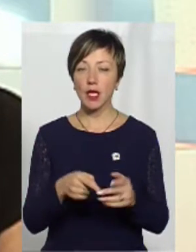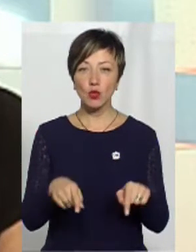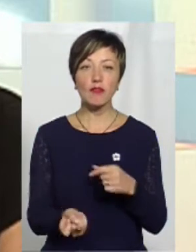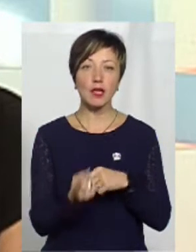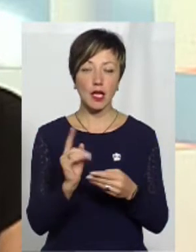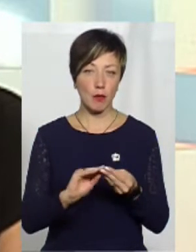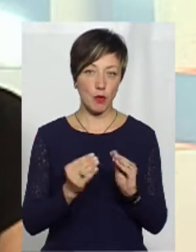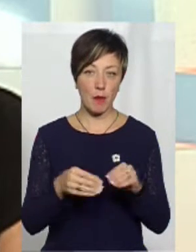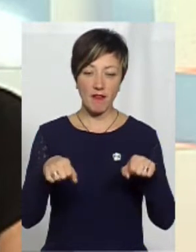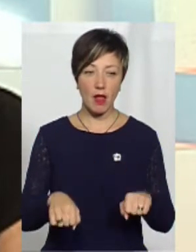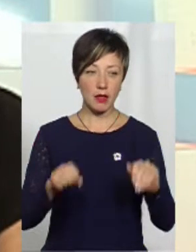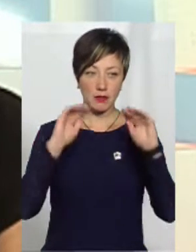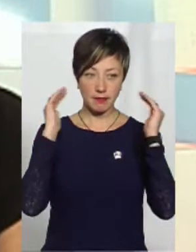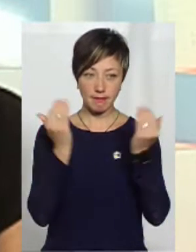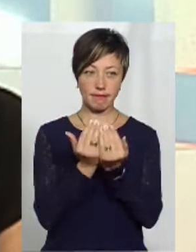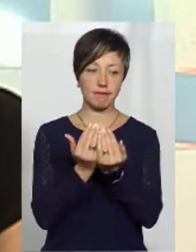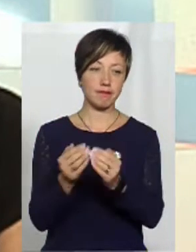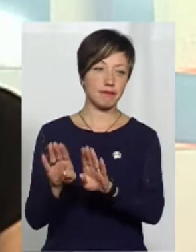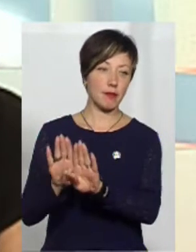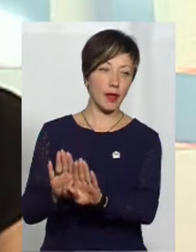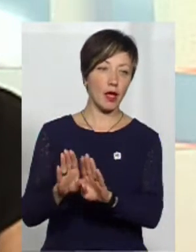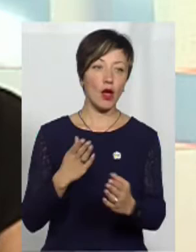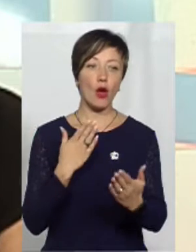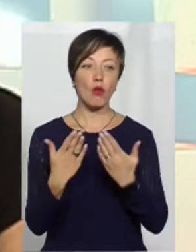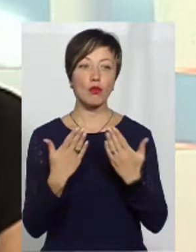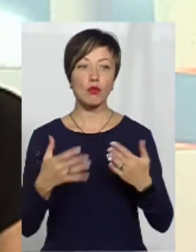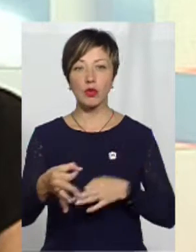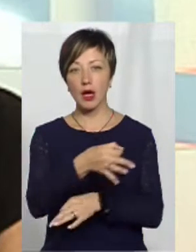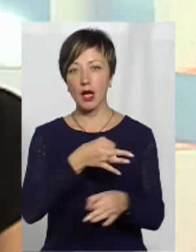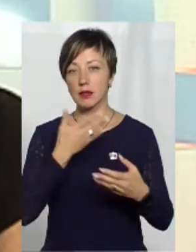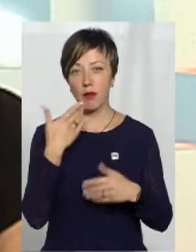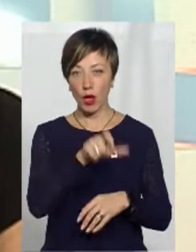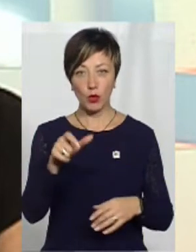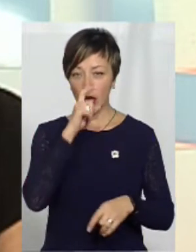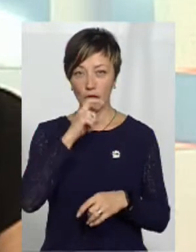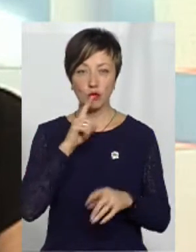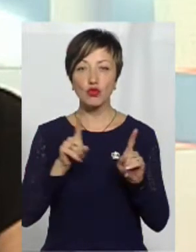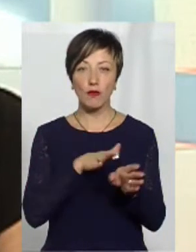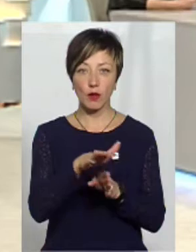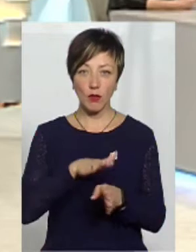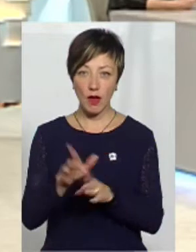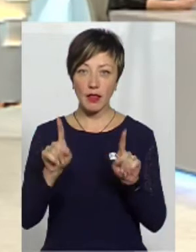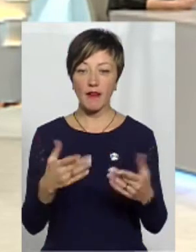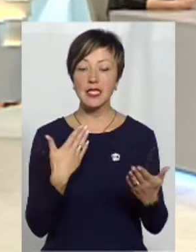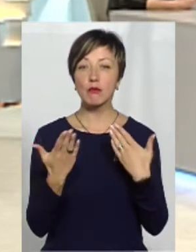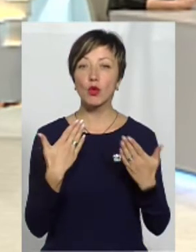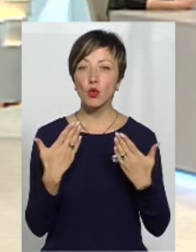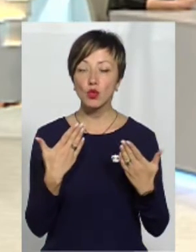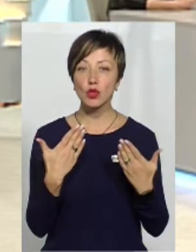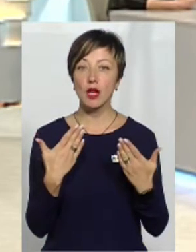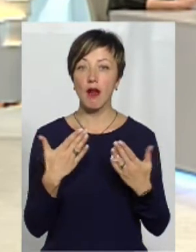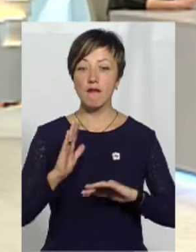виникла проблема. Тобто влада закрилась, комунікації фактично немає, громадськість просто не розуміє, що відбувається. Тобто навіть спілкуючись